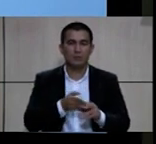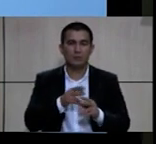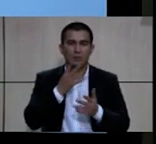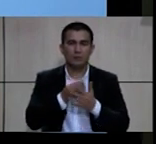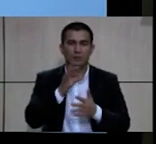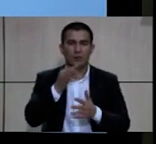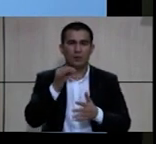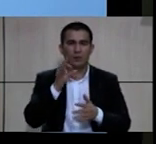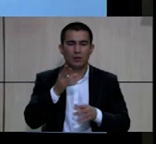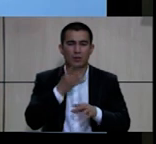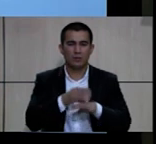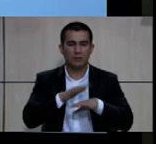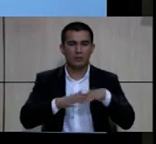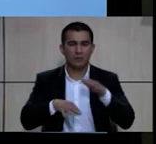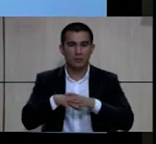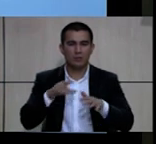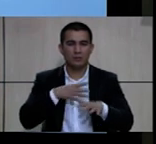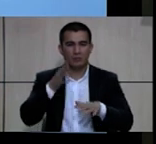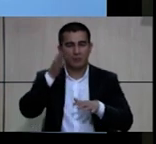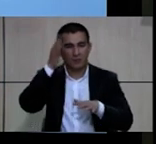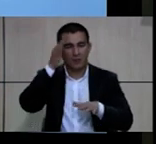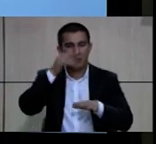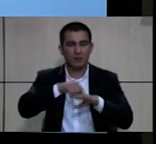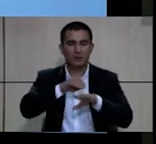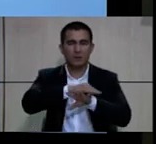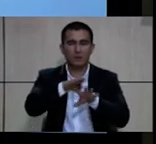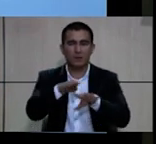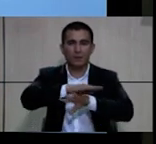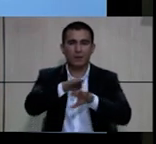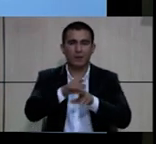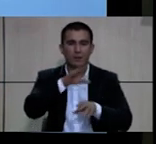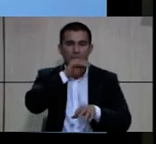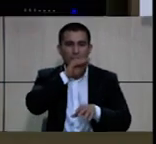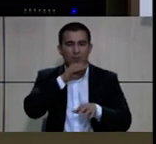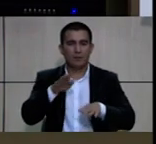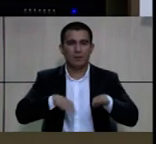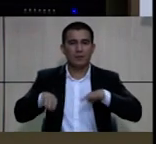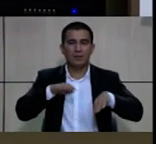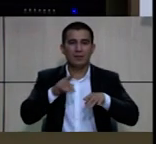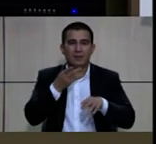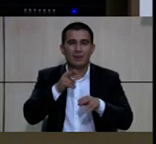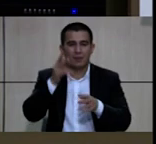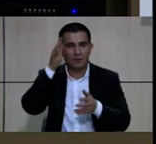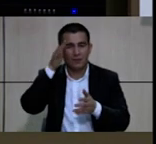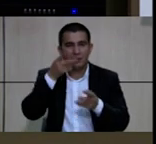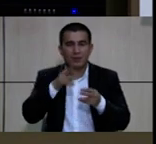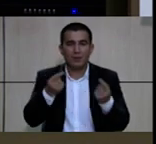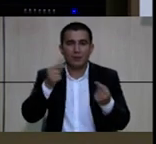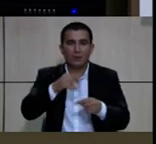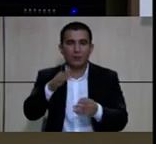Oyog'ining barmoqlarida suzgich pardalari bilan qoplangan. Ular